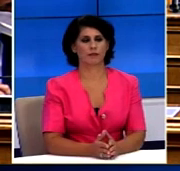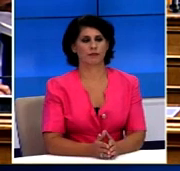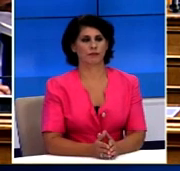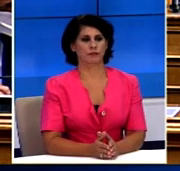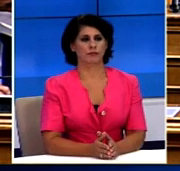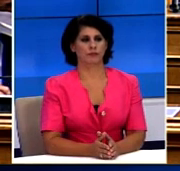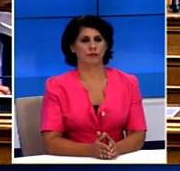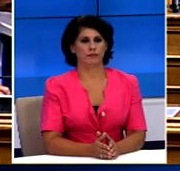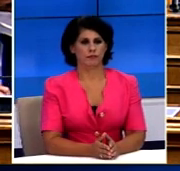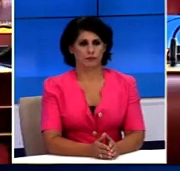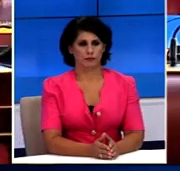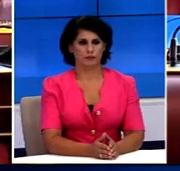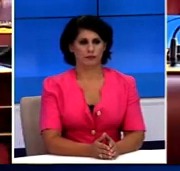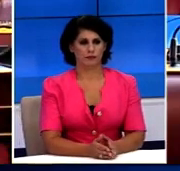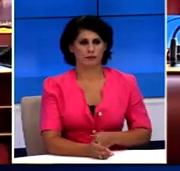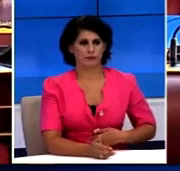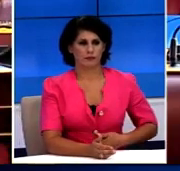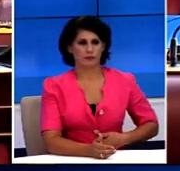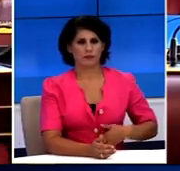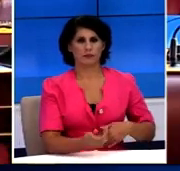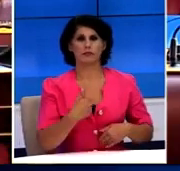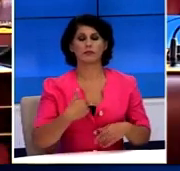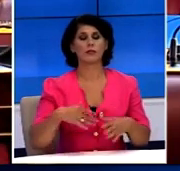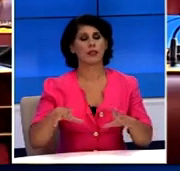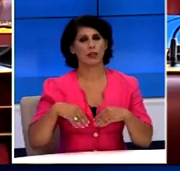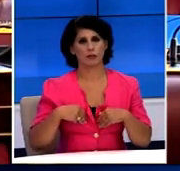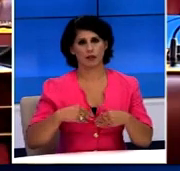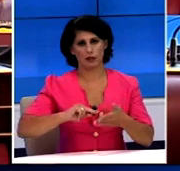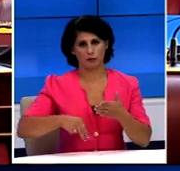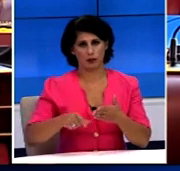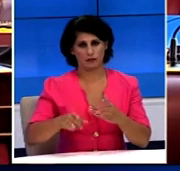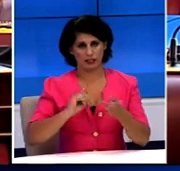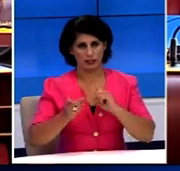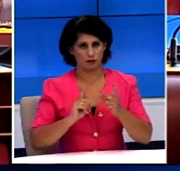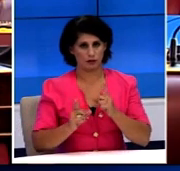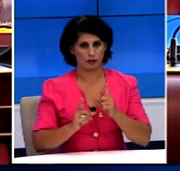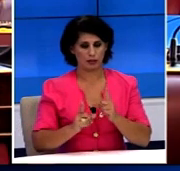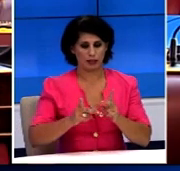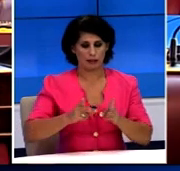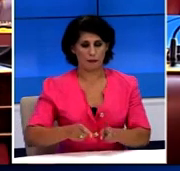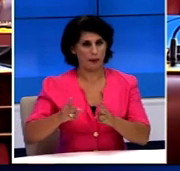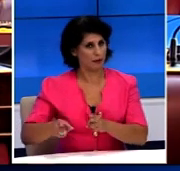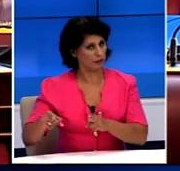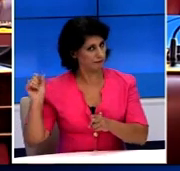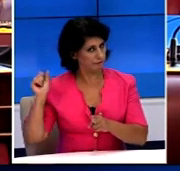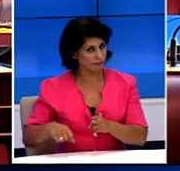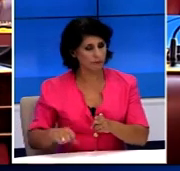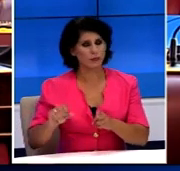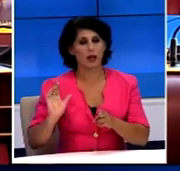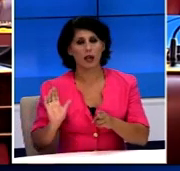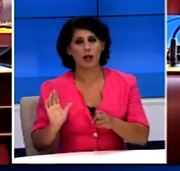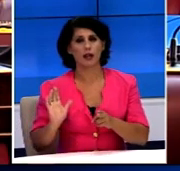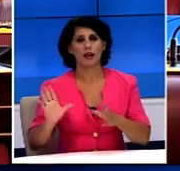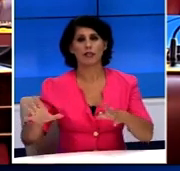Εμείς λοιπόν δεν θα υπογράφαμε και δεν αποδεχτήκαμε να υπογράψουμε μια συμφωνία τμηματική όντως, που όμως